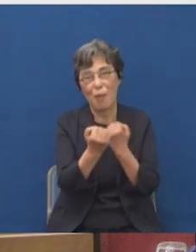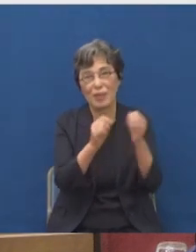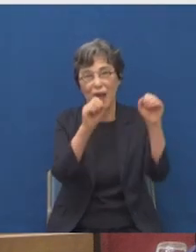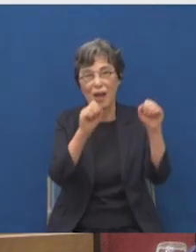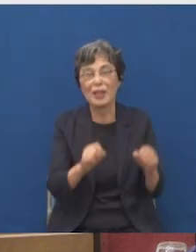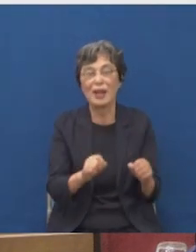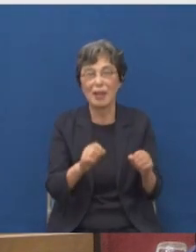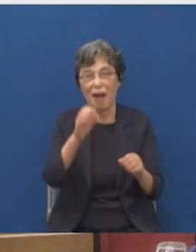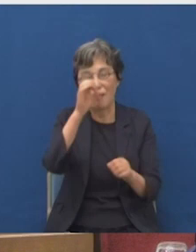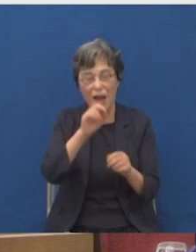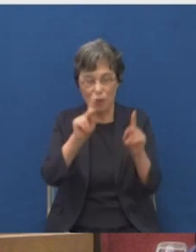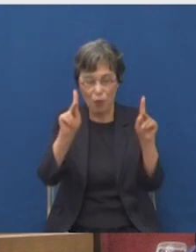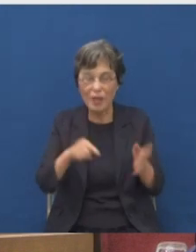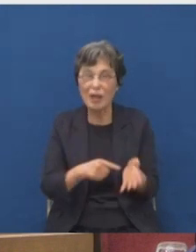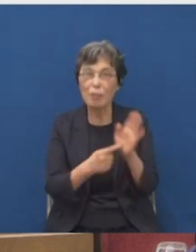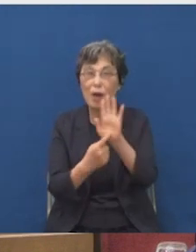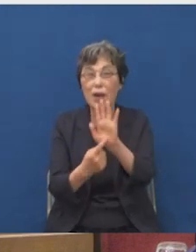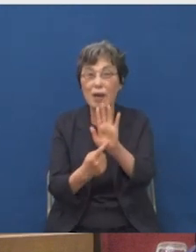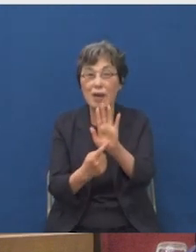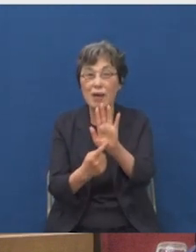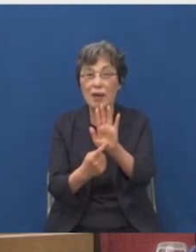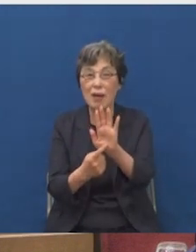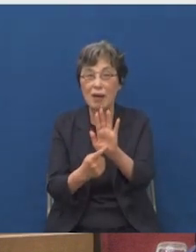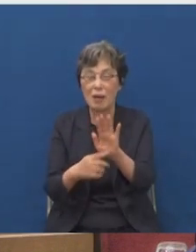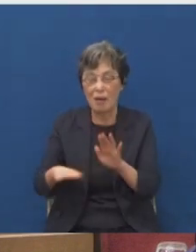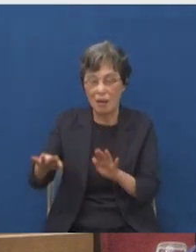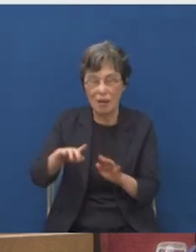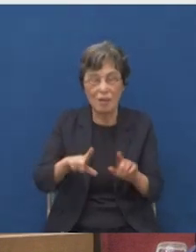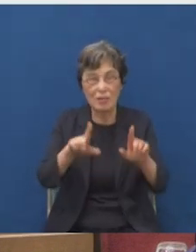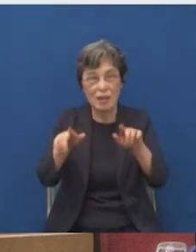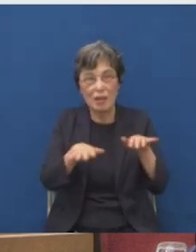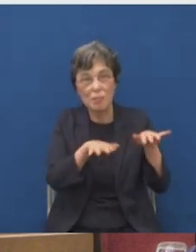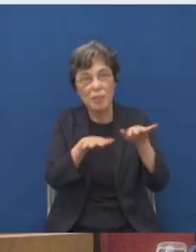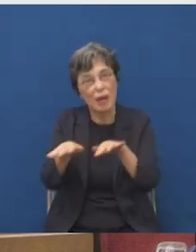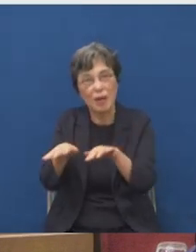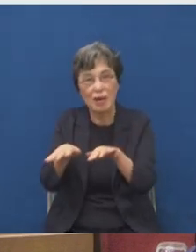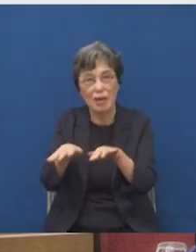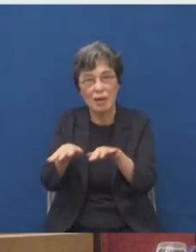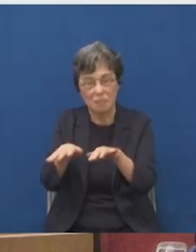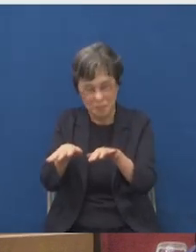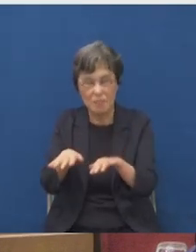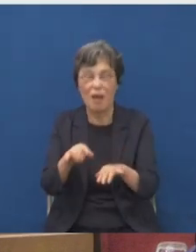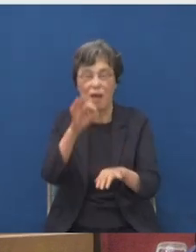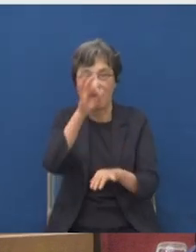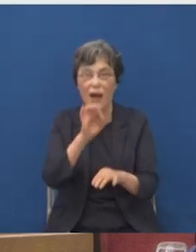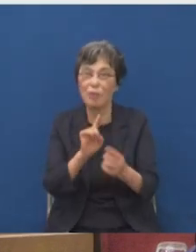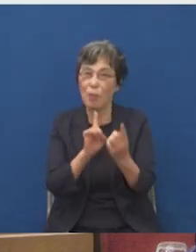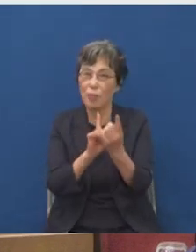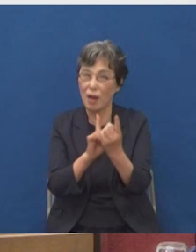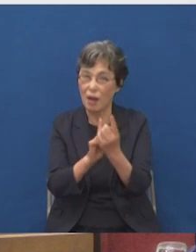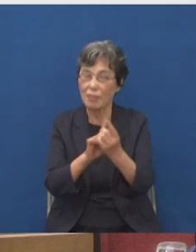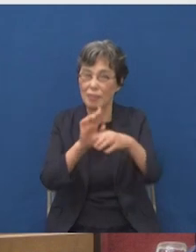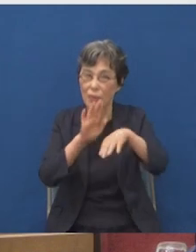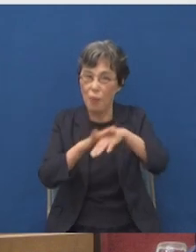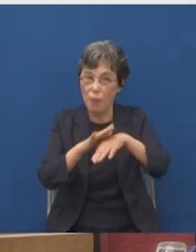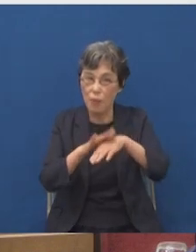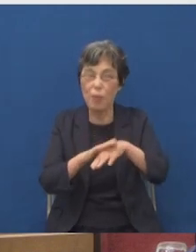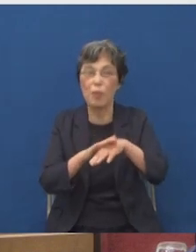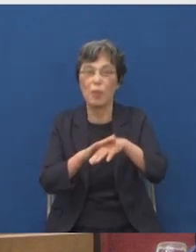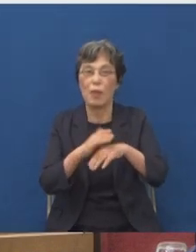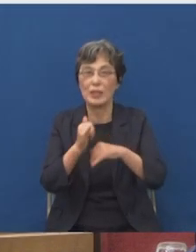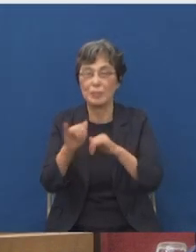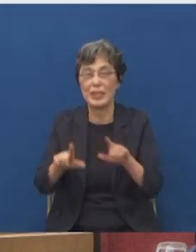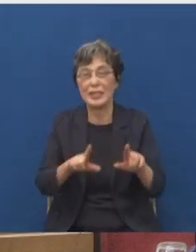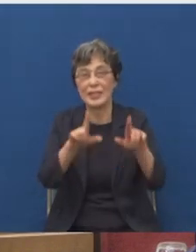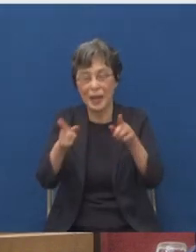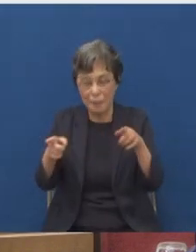観光課題が生じており、市民生活に影響が生じております。このため、観光課題に的確に対応し、市民生活と